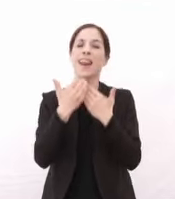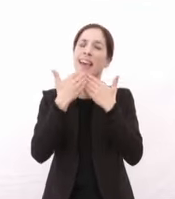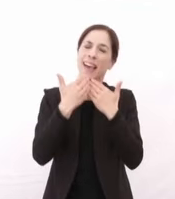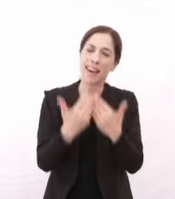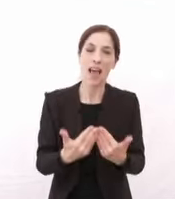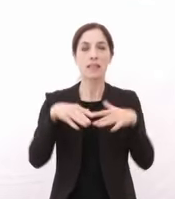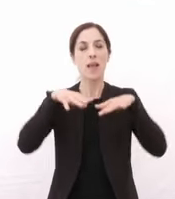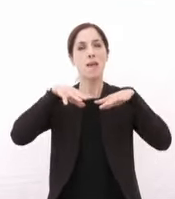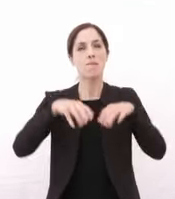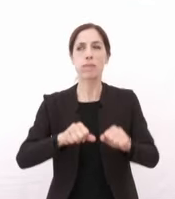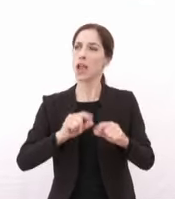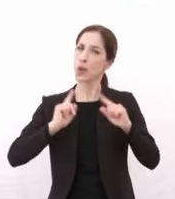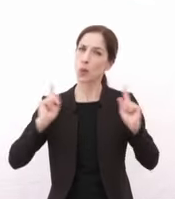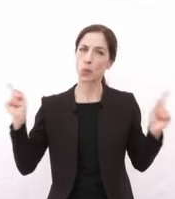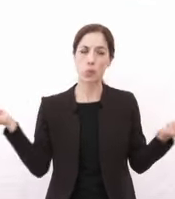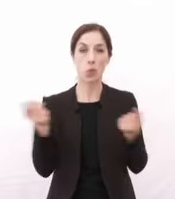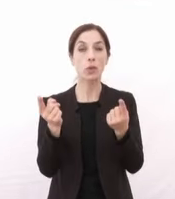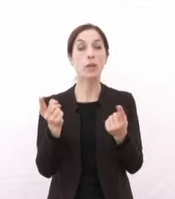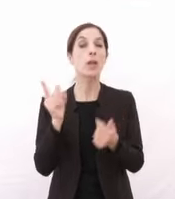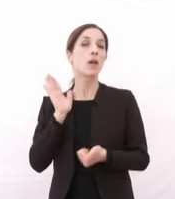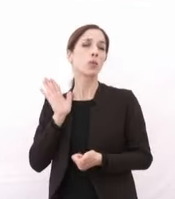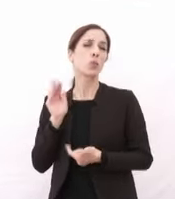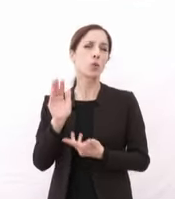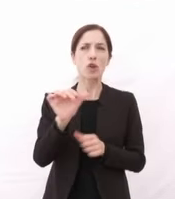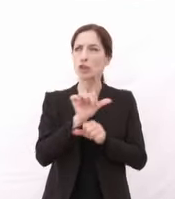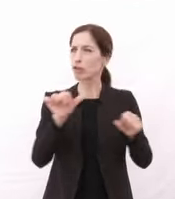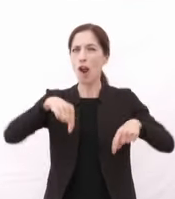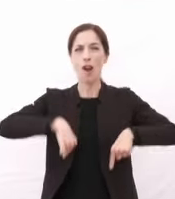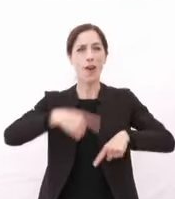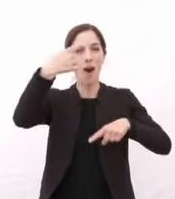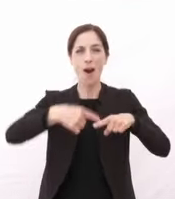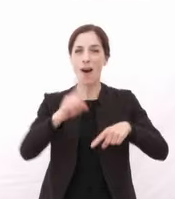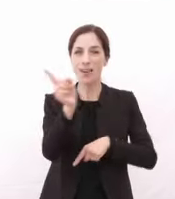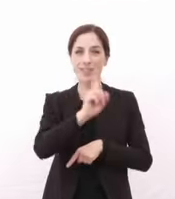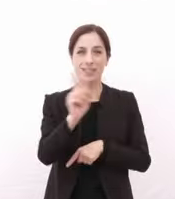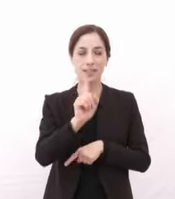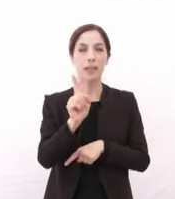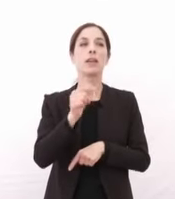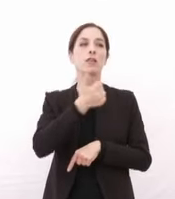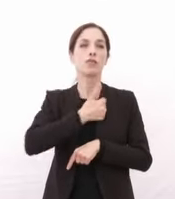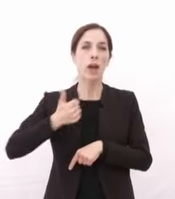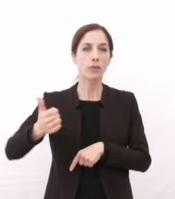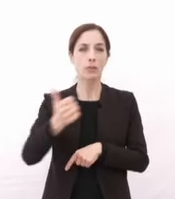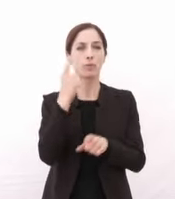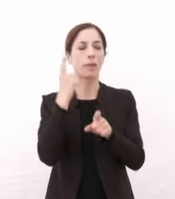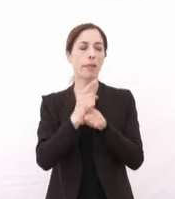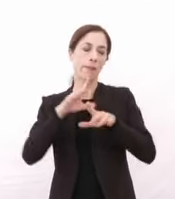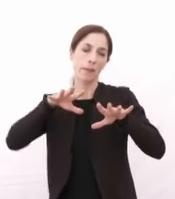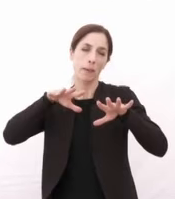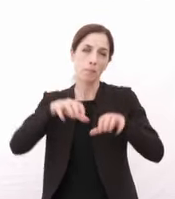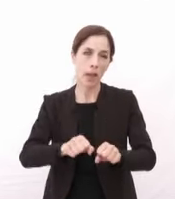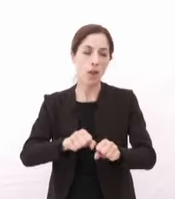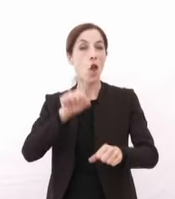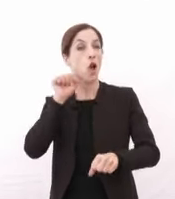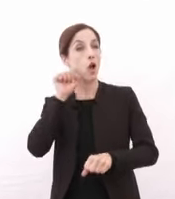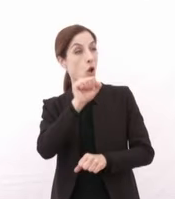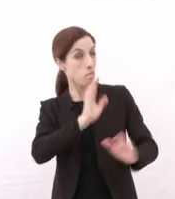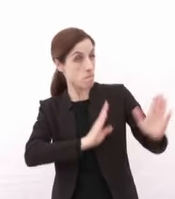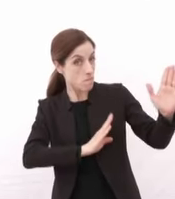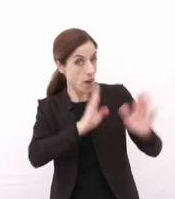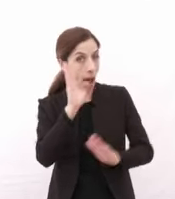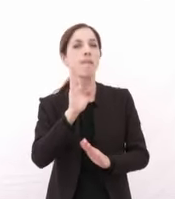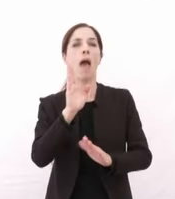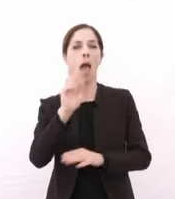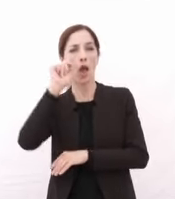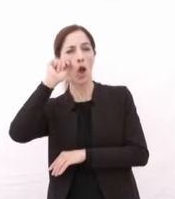ogni giorno, non solo oggi, ciascuno di noi deve mettere in campo contro mafia e corruzione. La criminalità organizzata